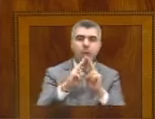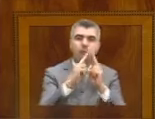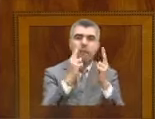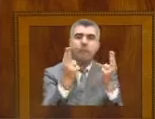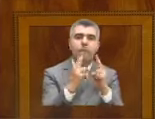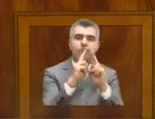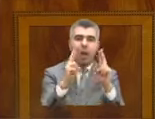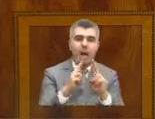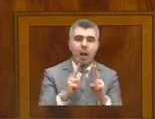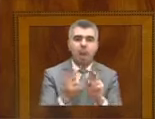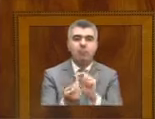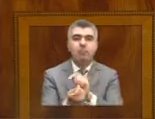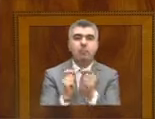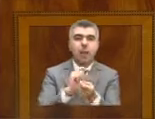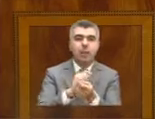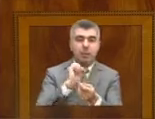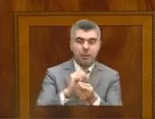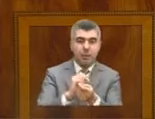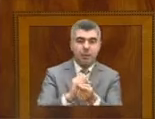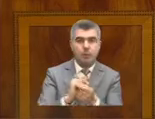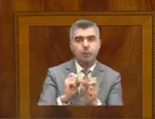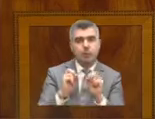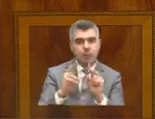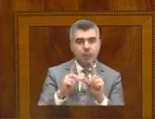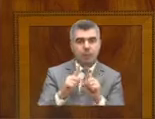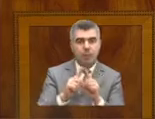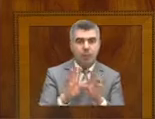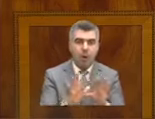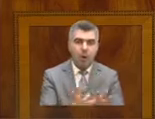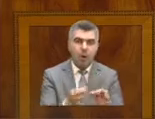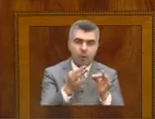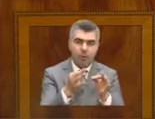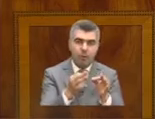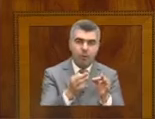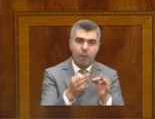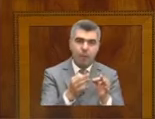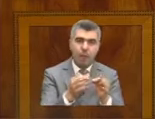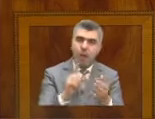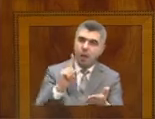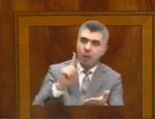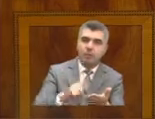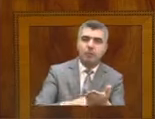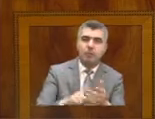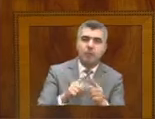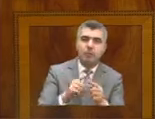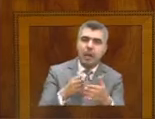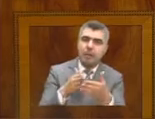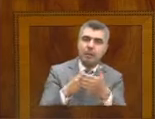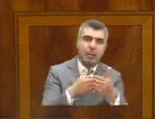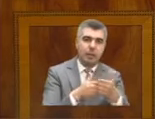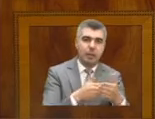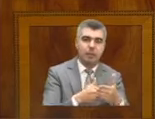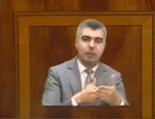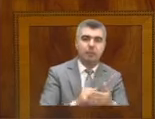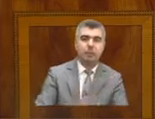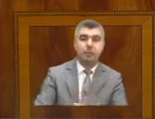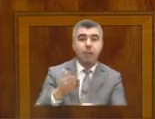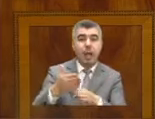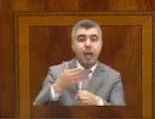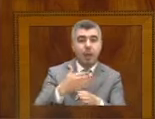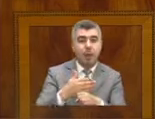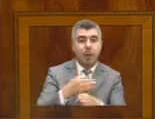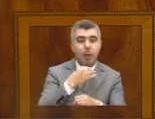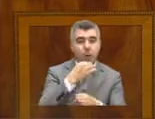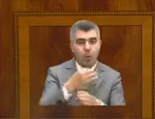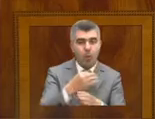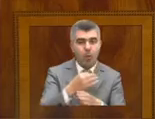متغير ومتجدد يتيح من الفرص مثل ما يفرض من التحديات. وقبل الختام لابد